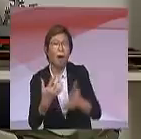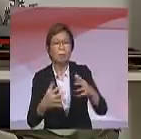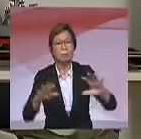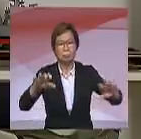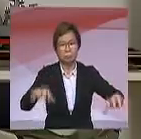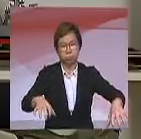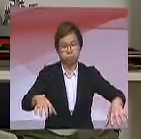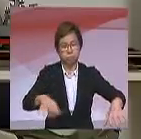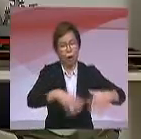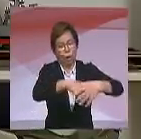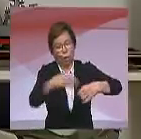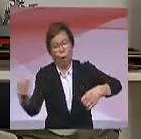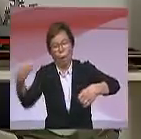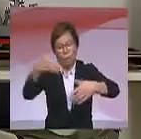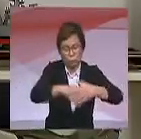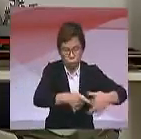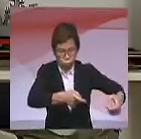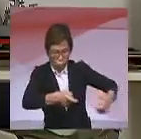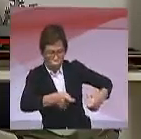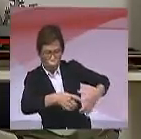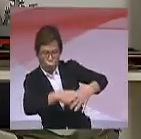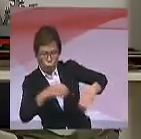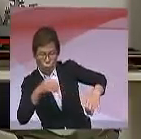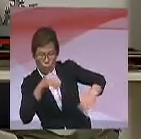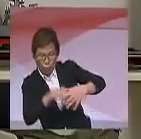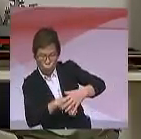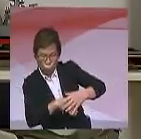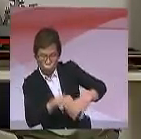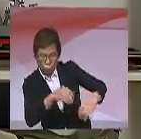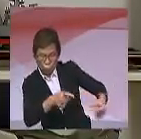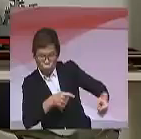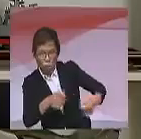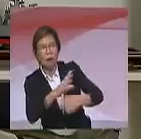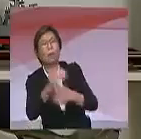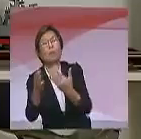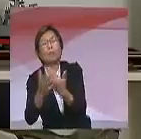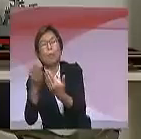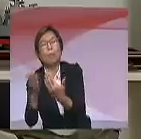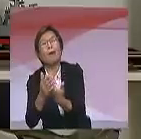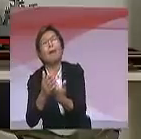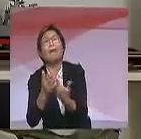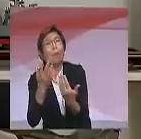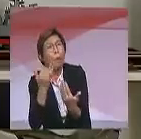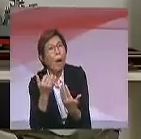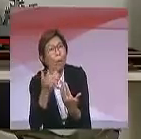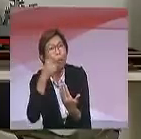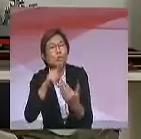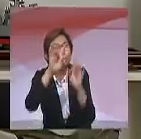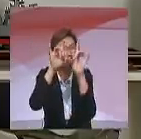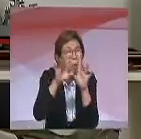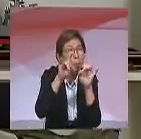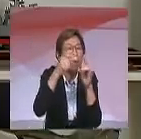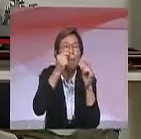tersebut dapat dikawal dan juga untuk memudahkan kerja-kerja saringan yang akan dibuat